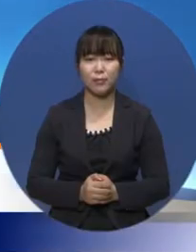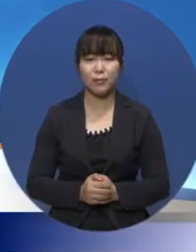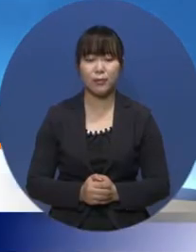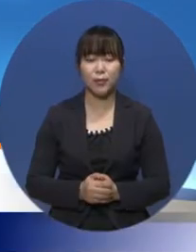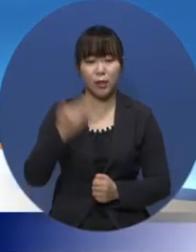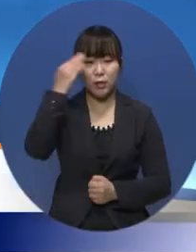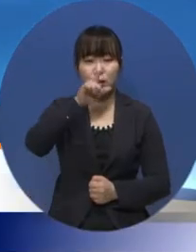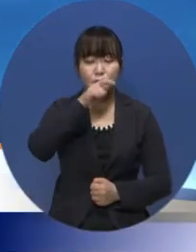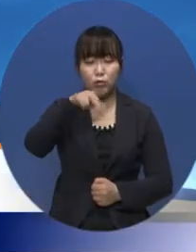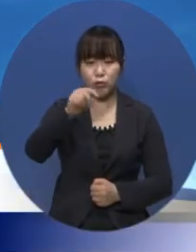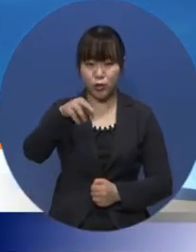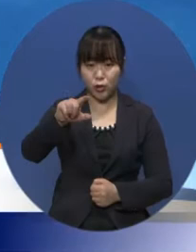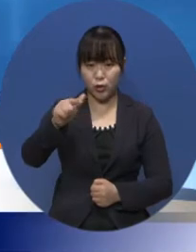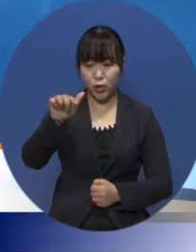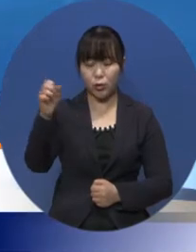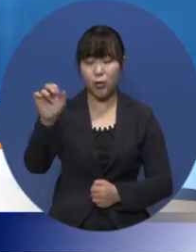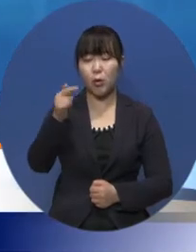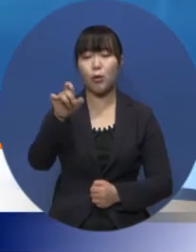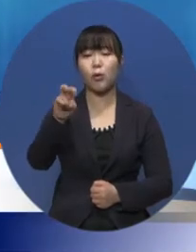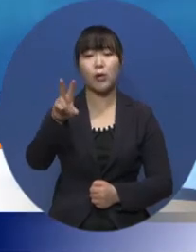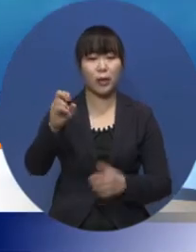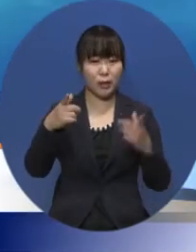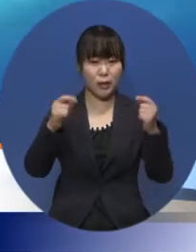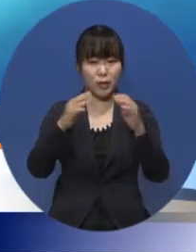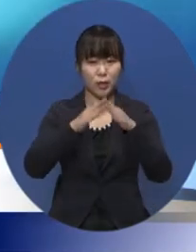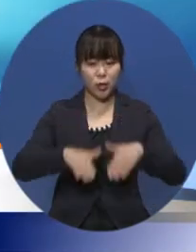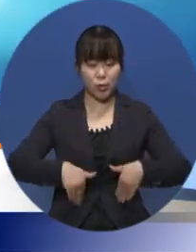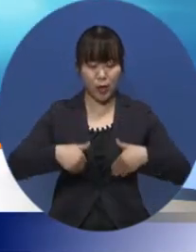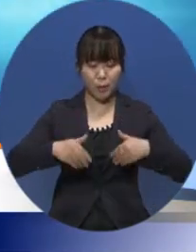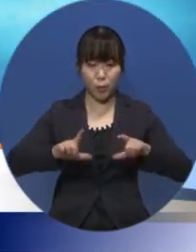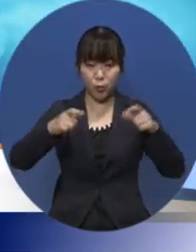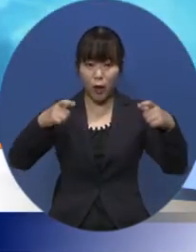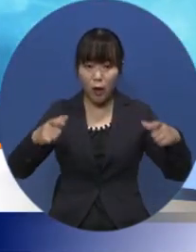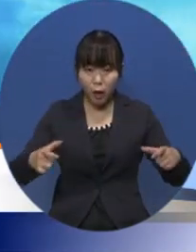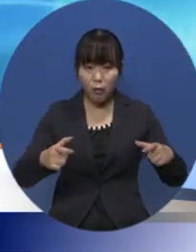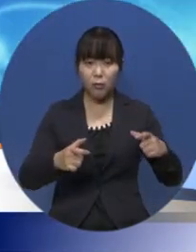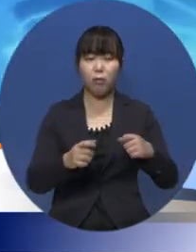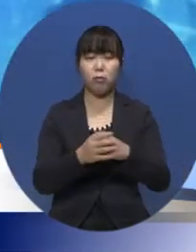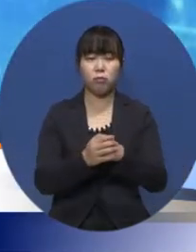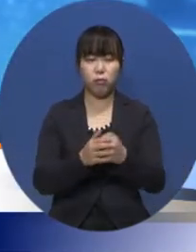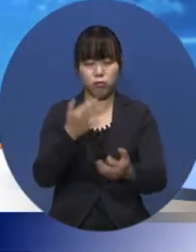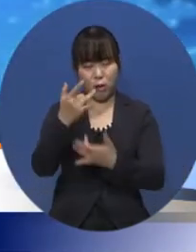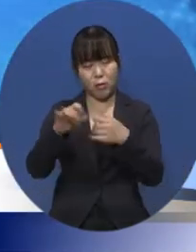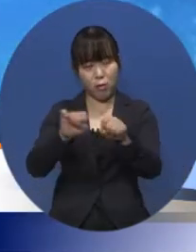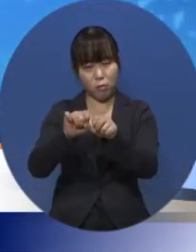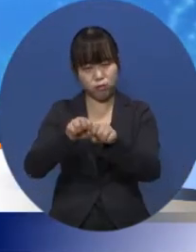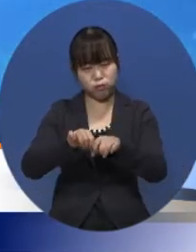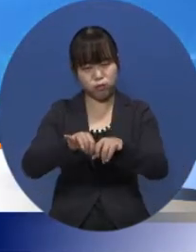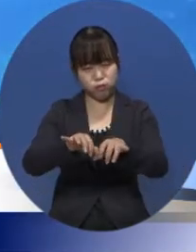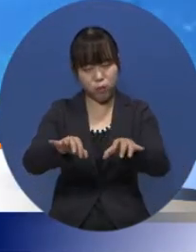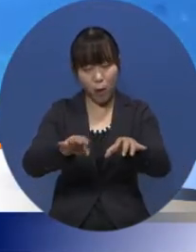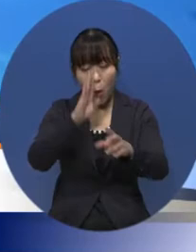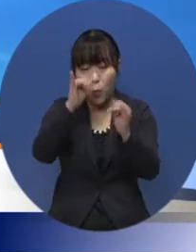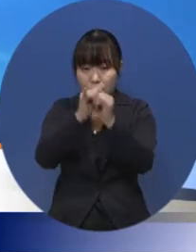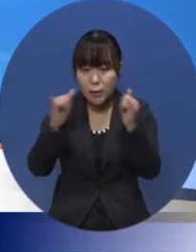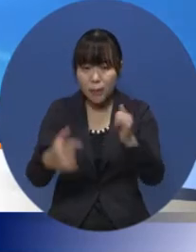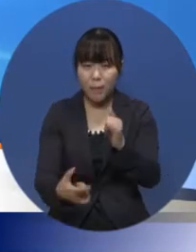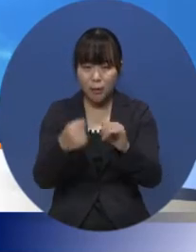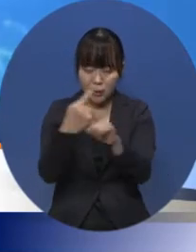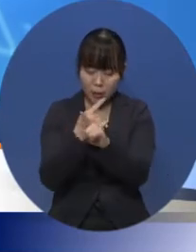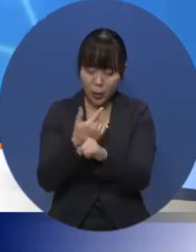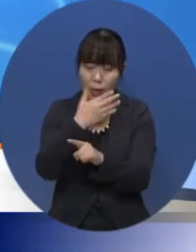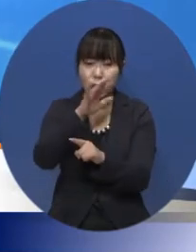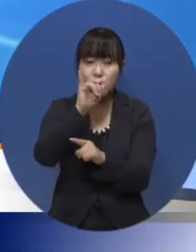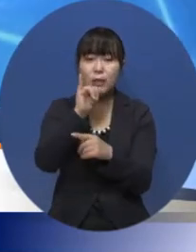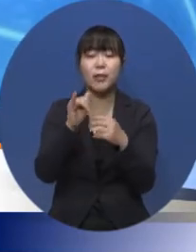여수와 순천, 광양 등 전남 동부권에서도 화재 가스 누출 사고 등을 당한 환자를 신속히 치료할 수